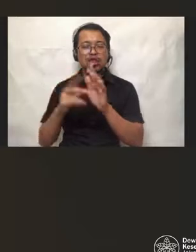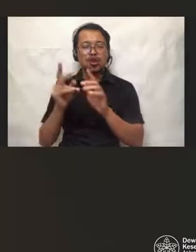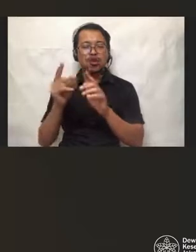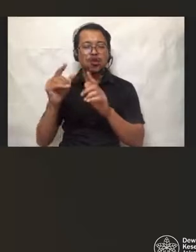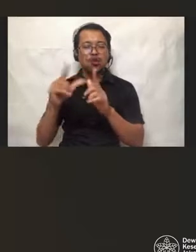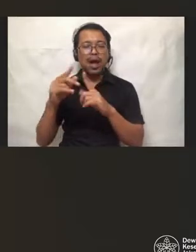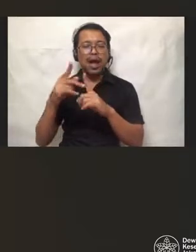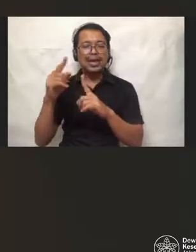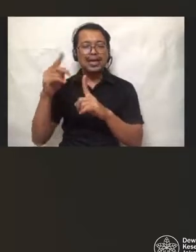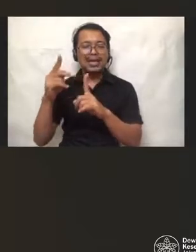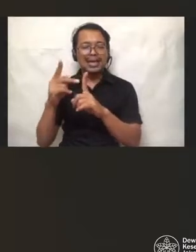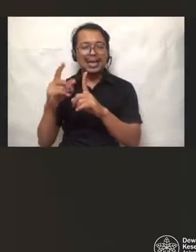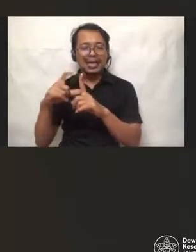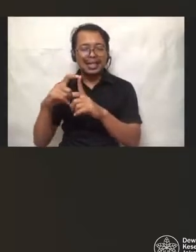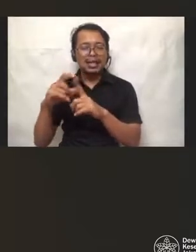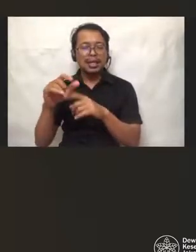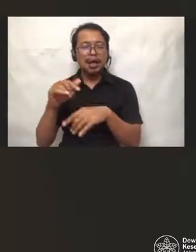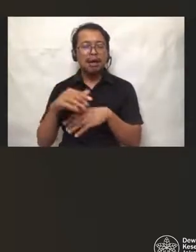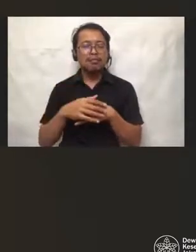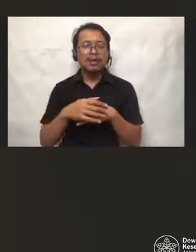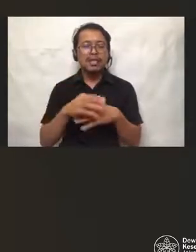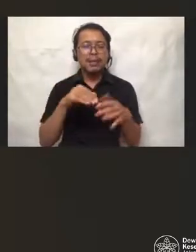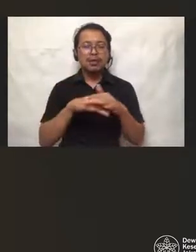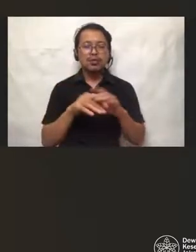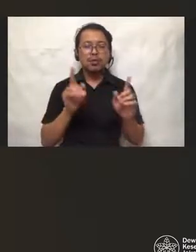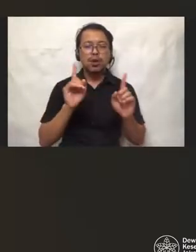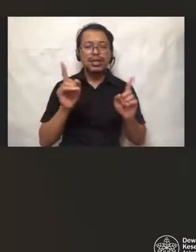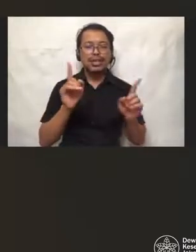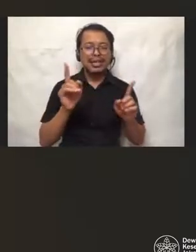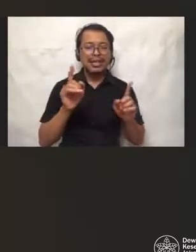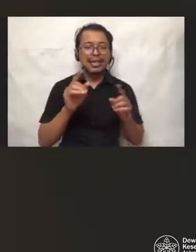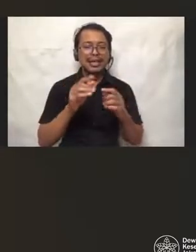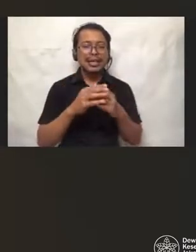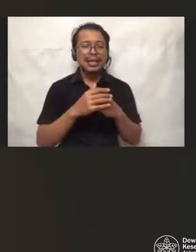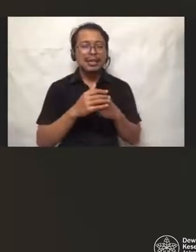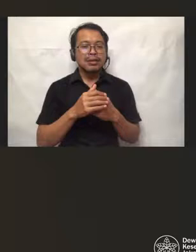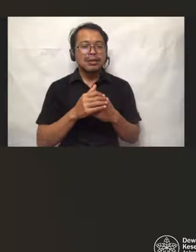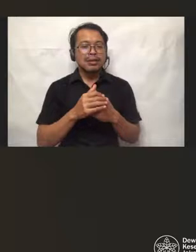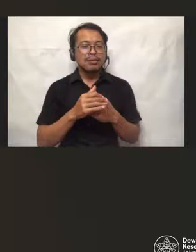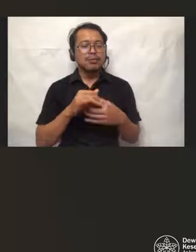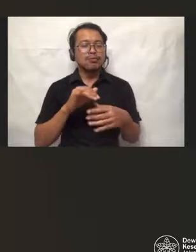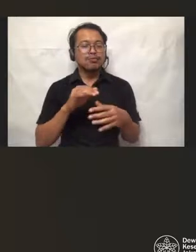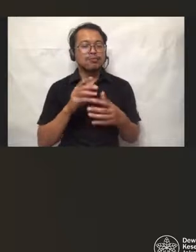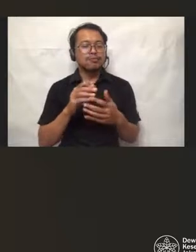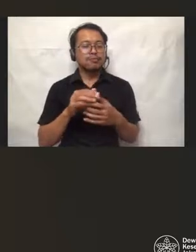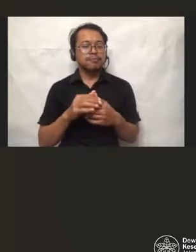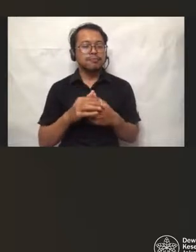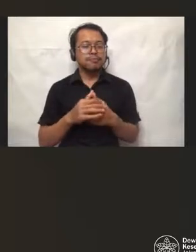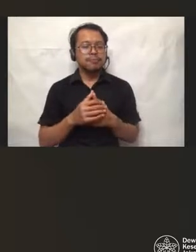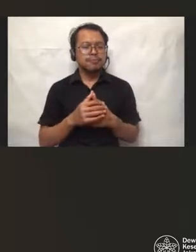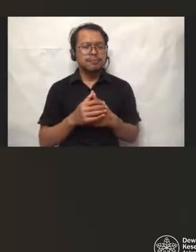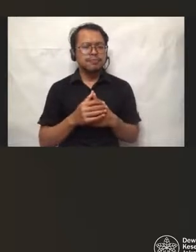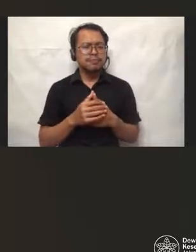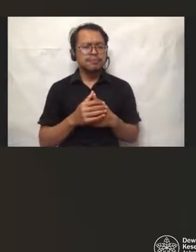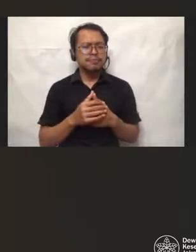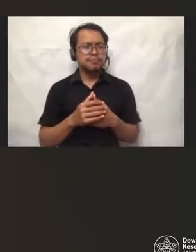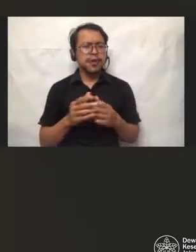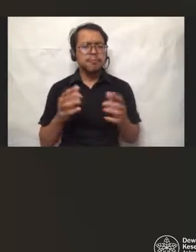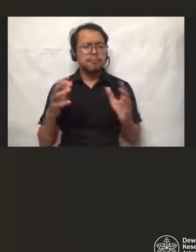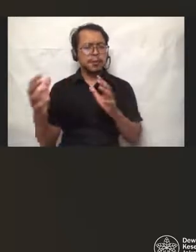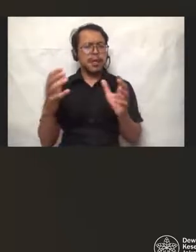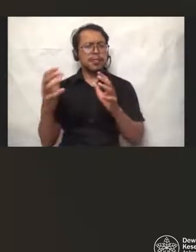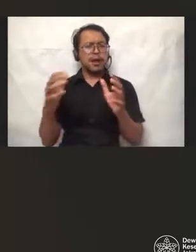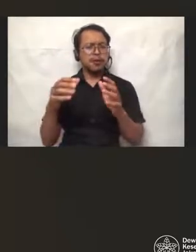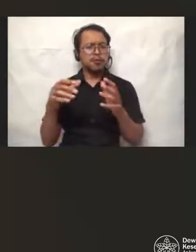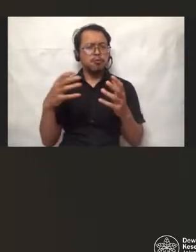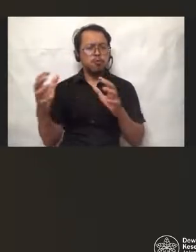dalam politik di ruang kelas bisnis yang praktis hanya dihuni kami berempat. Perdebatan seru itu